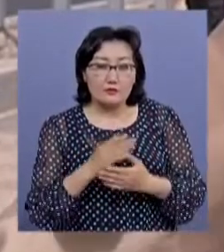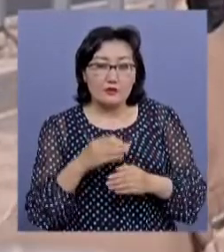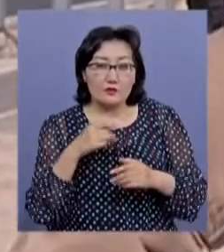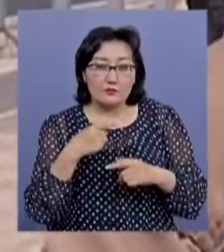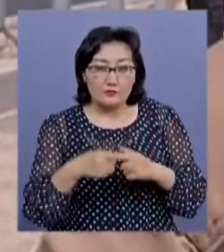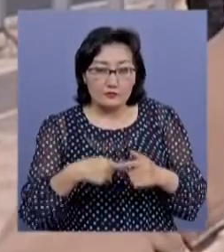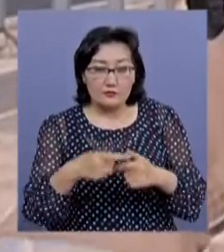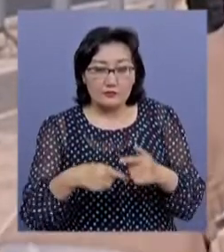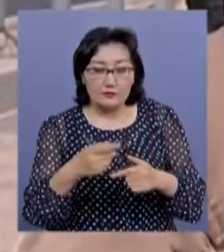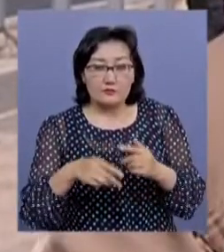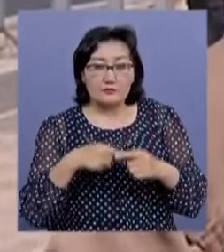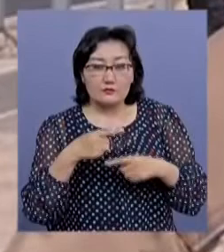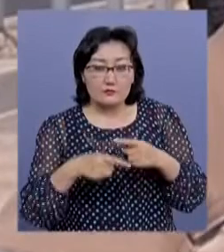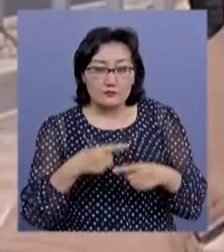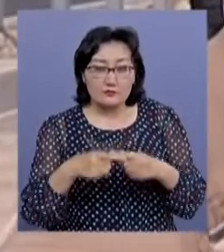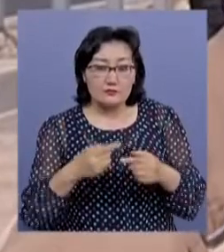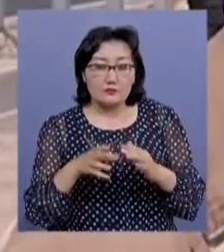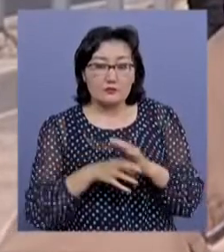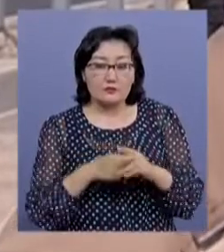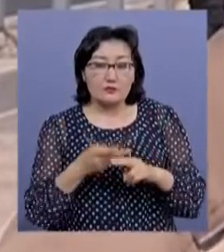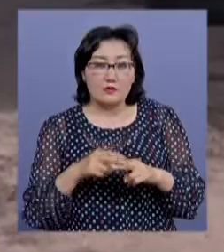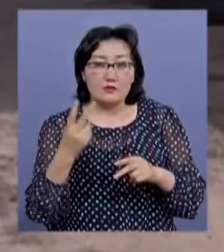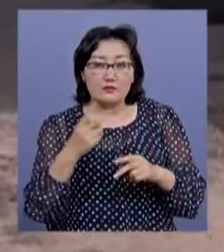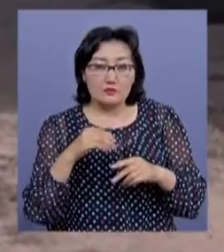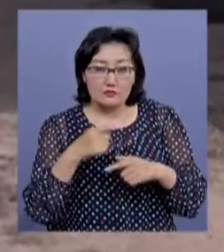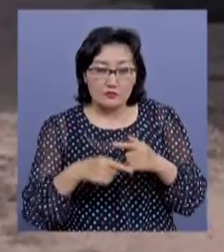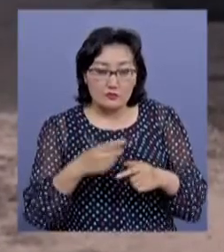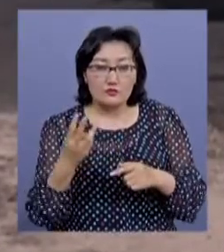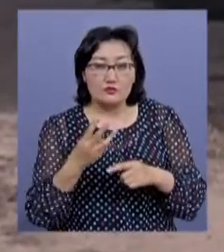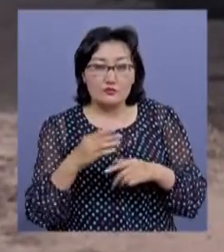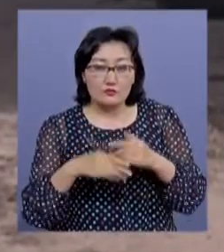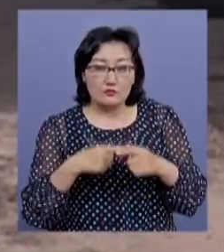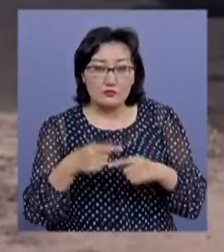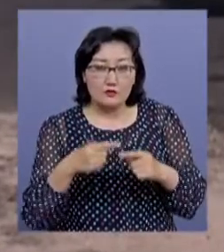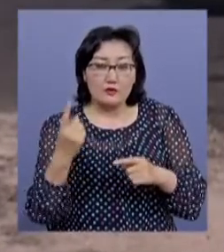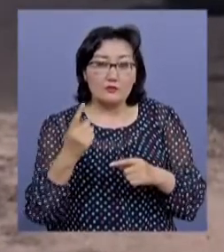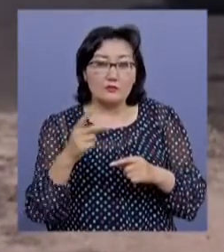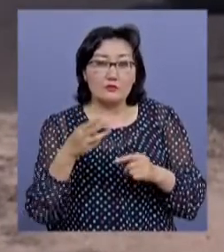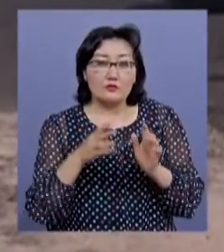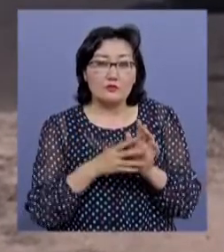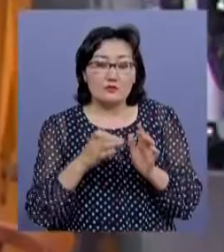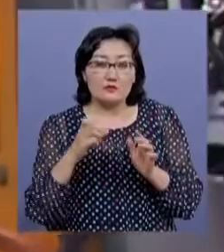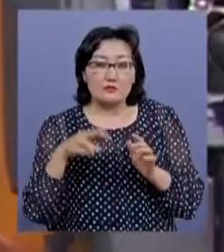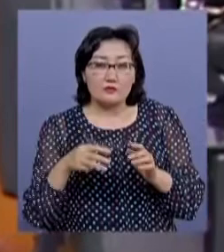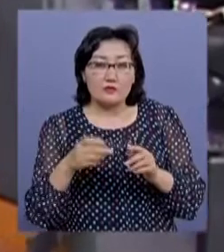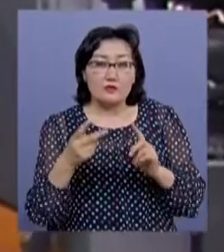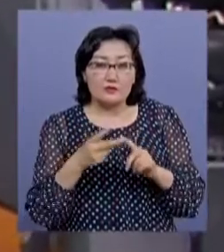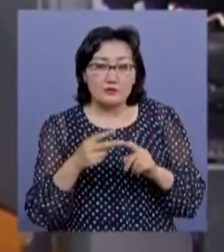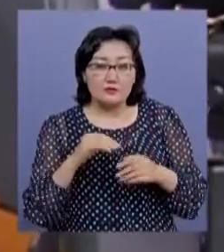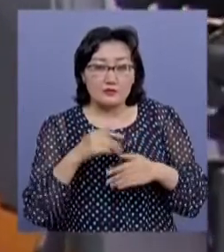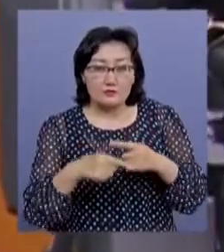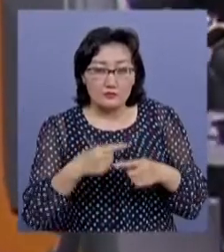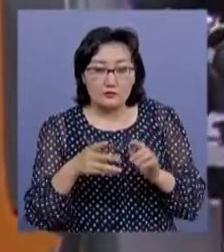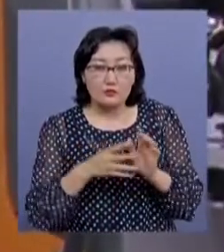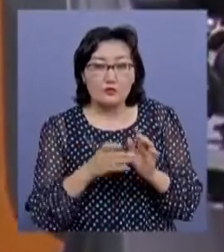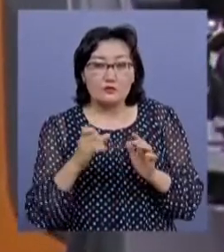жіберіп, содан кейін барып, екінші слой салынады, одан кейін үшінші слой салынады. Бірінші 9 сантиметр салдық, енді екінші қабат салып жатырмыз